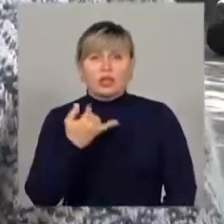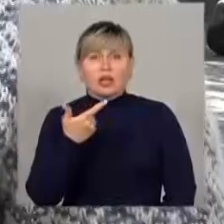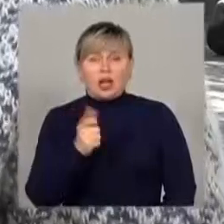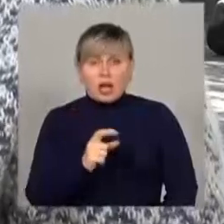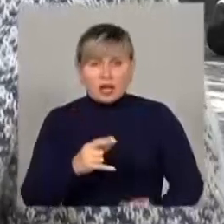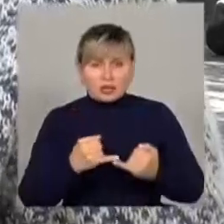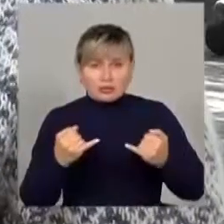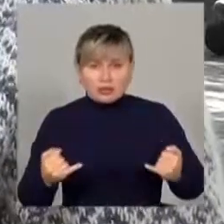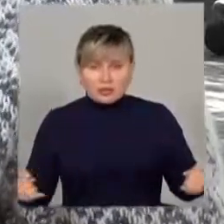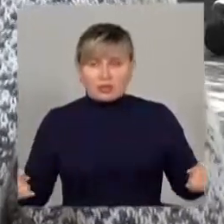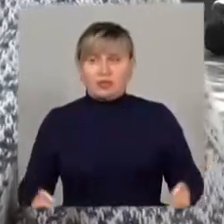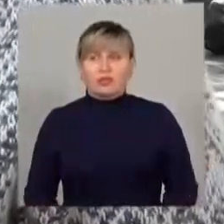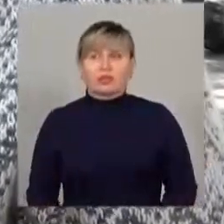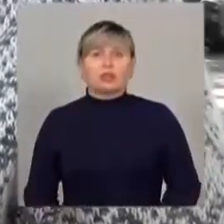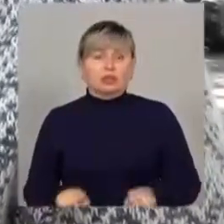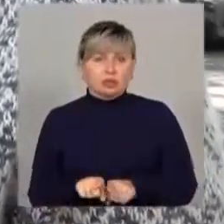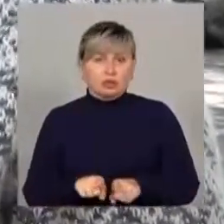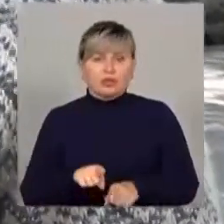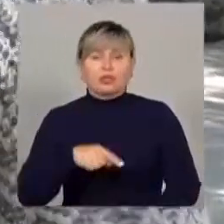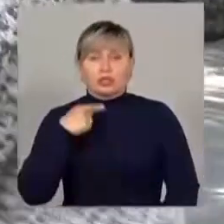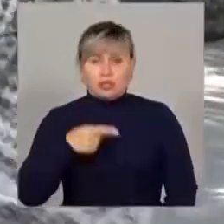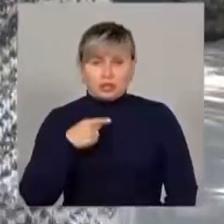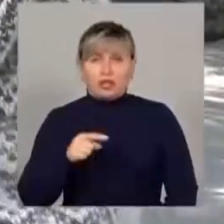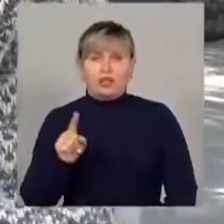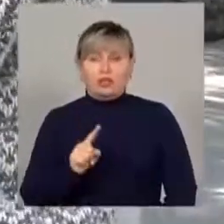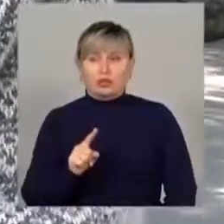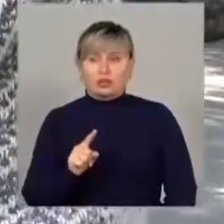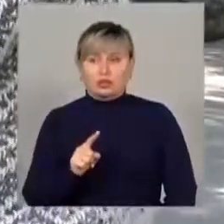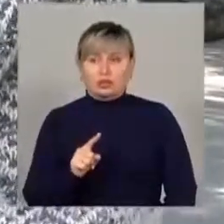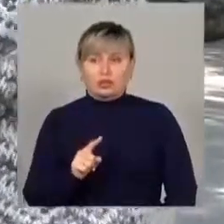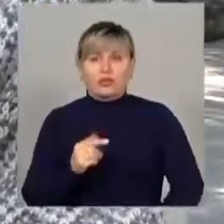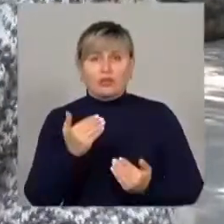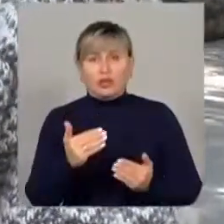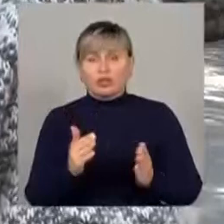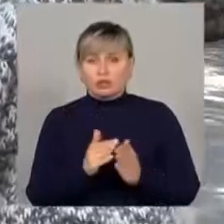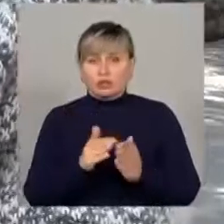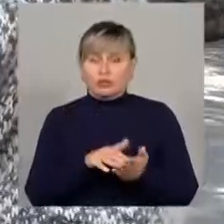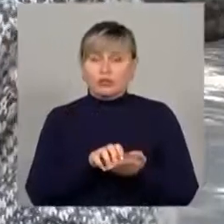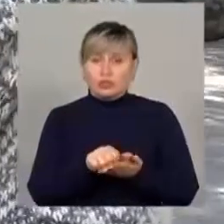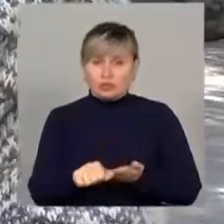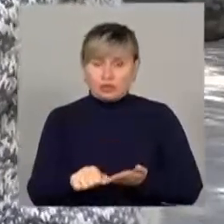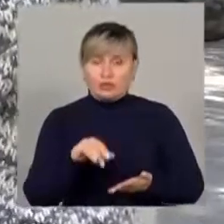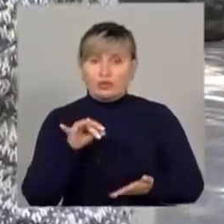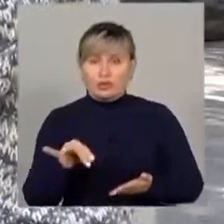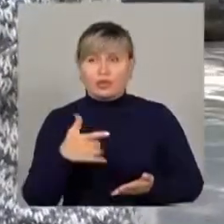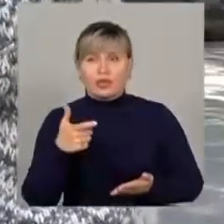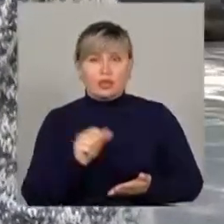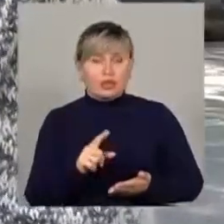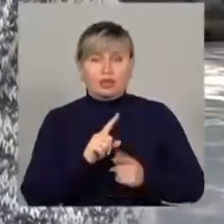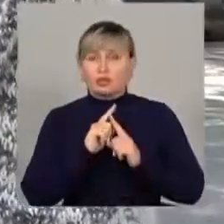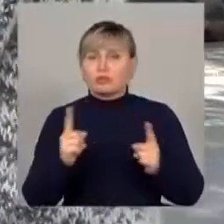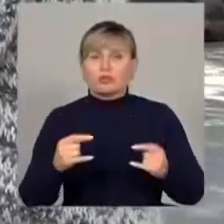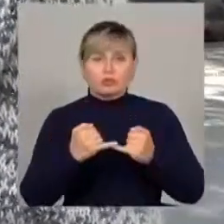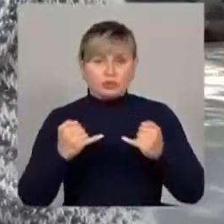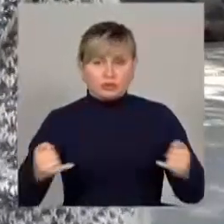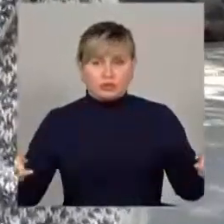проводить. Тоже нам сказали, что ваш дом под снос, и газ вам не будет проводить.